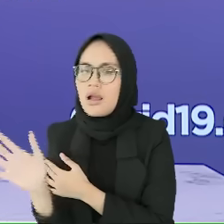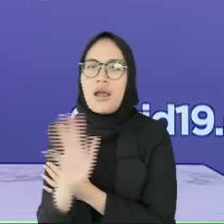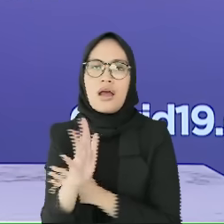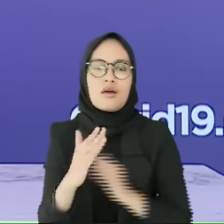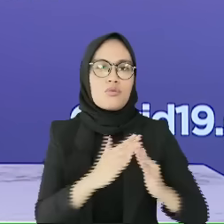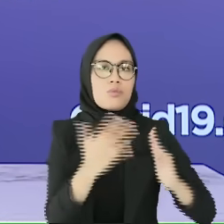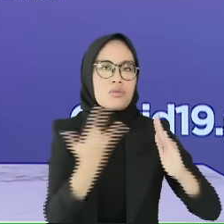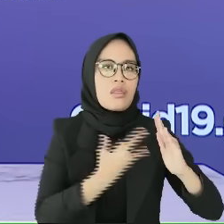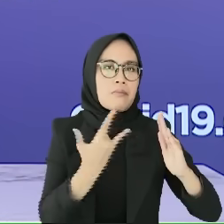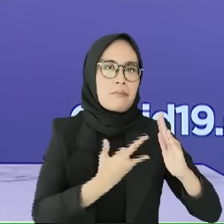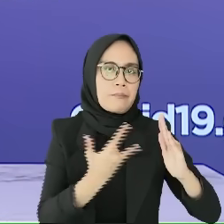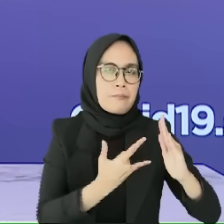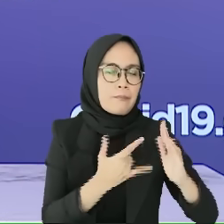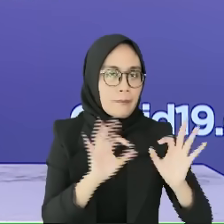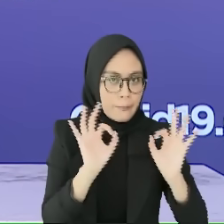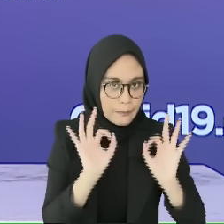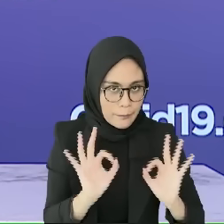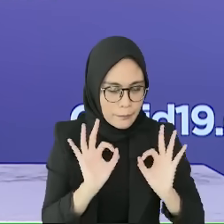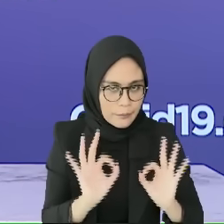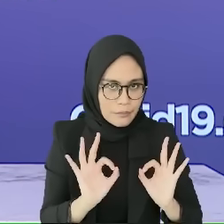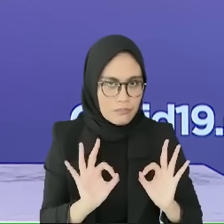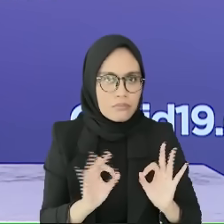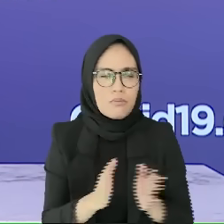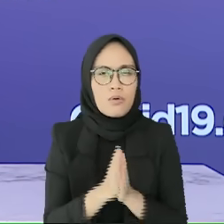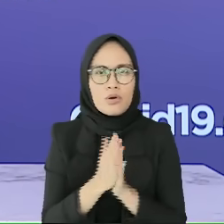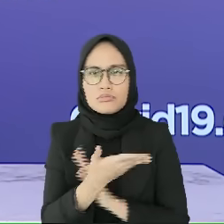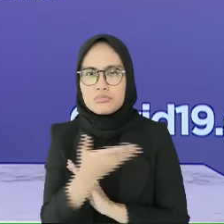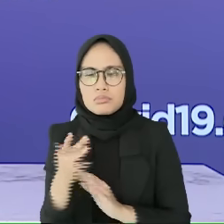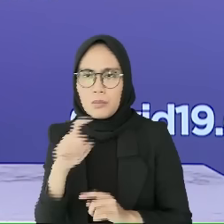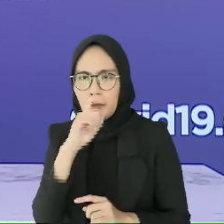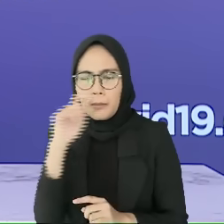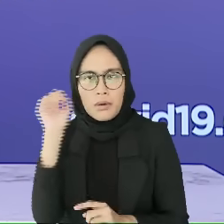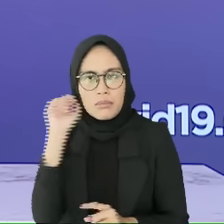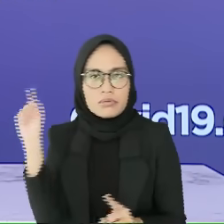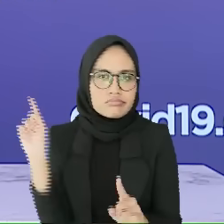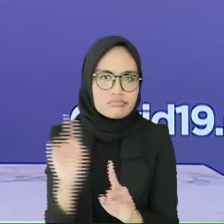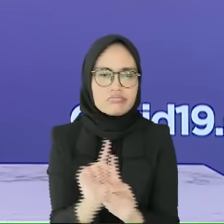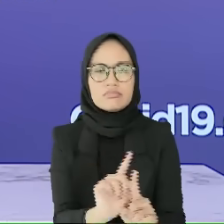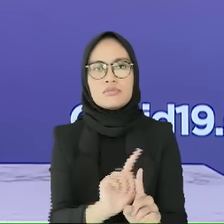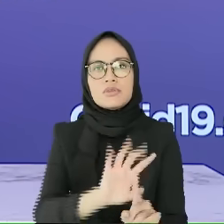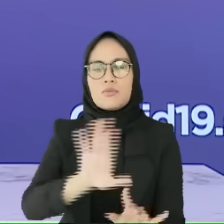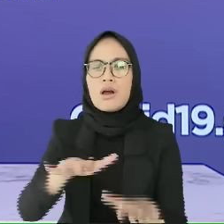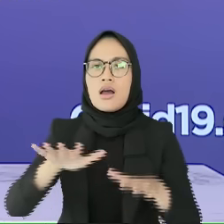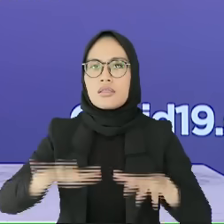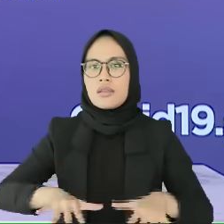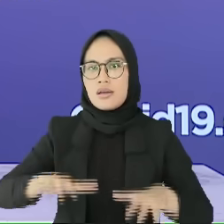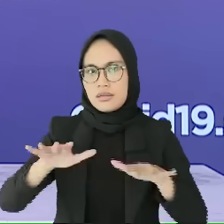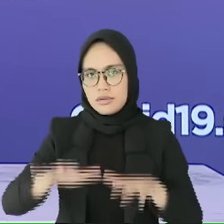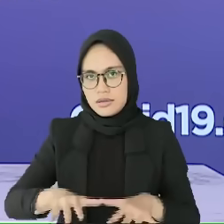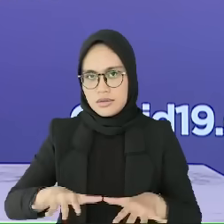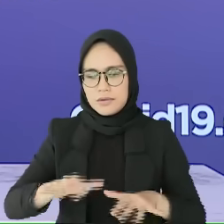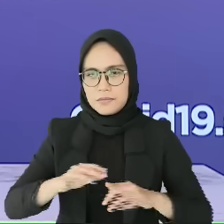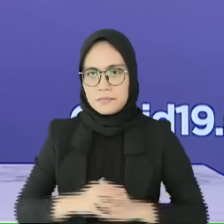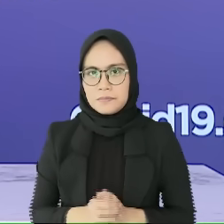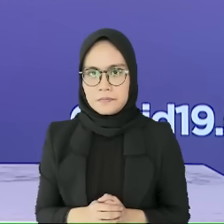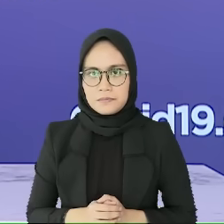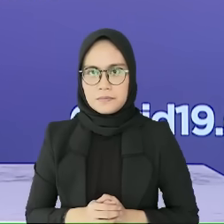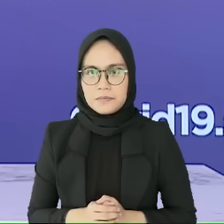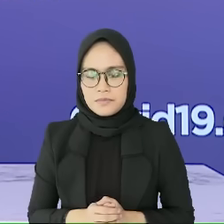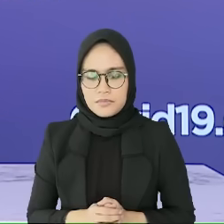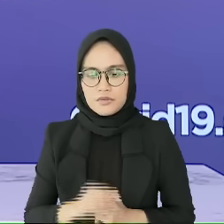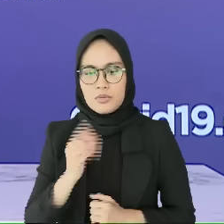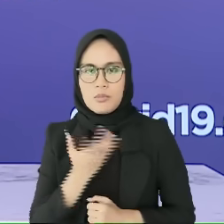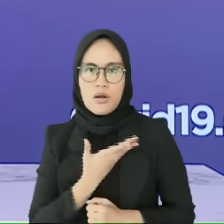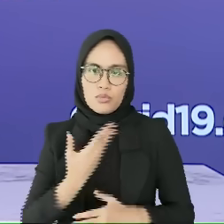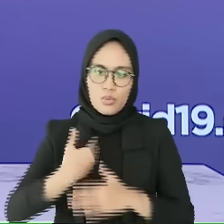Mohon kepada orang tua sebagai pendamping untuk tetap berhati-hati dengan menjamin protokol kesehatan diterapkan dengan baik selama